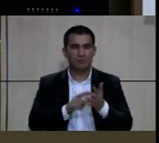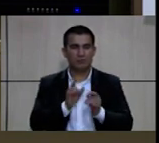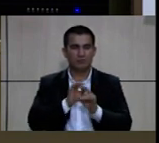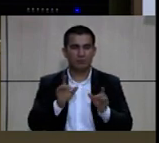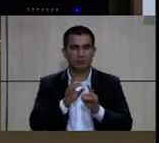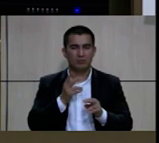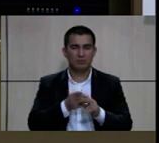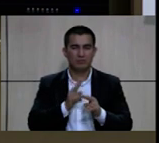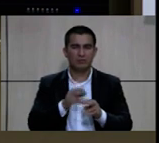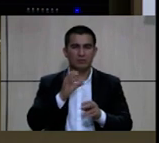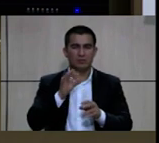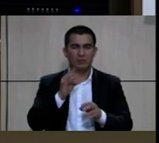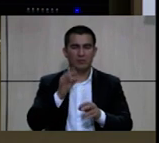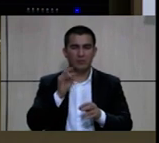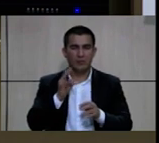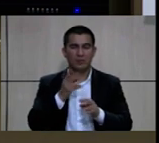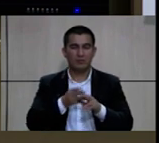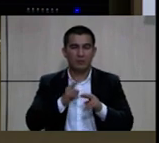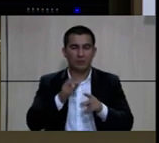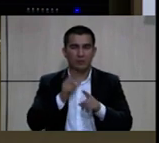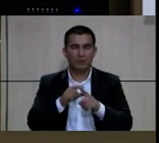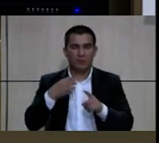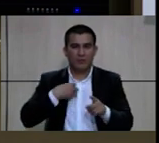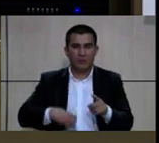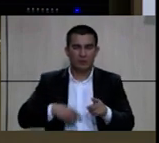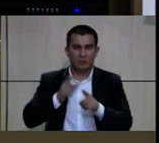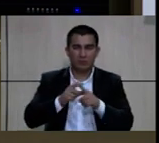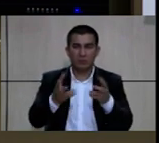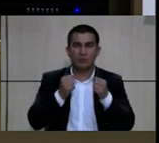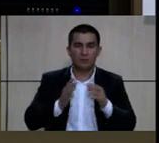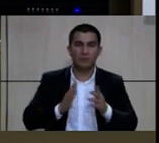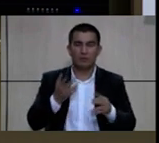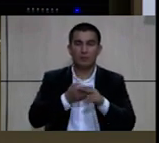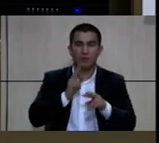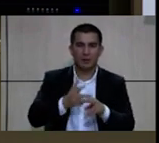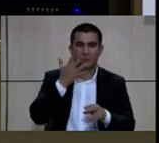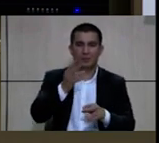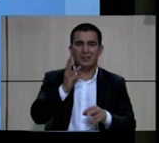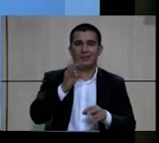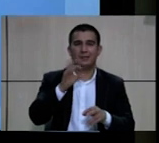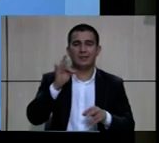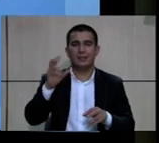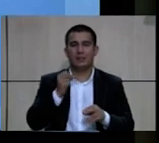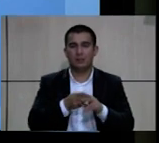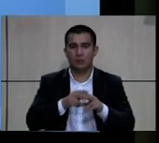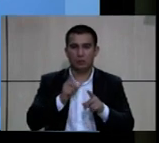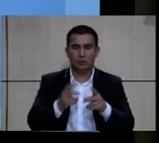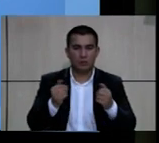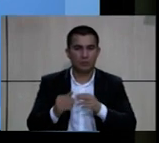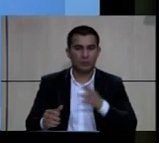foydalanamiz. Singwin so'zi fransuzcha so'zdan olingan bo'lib, 5 ta misra degan ma'noni anglatadi.